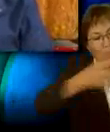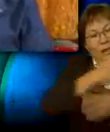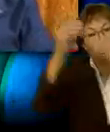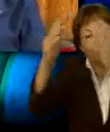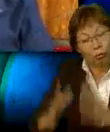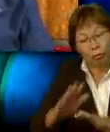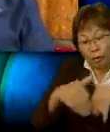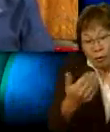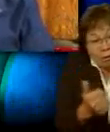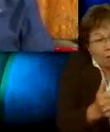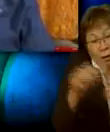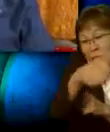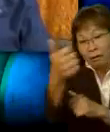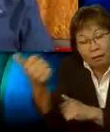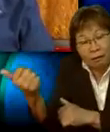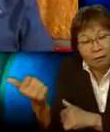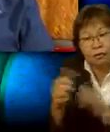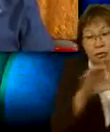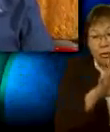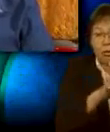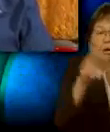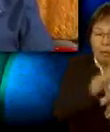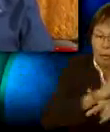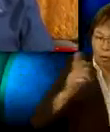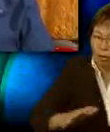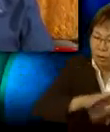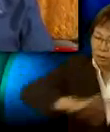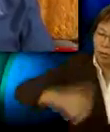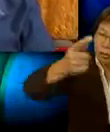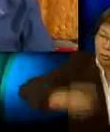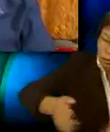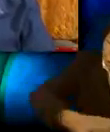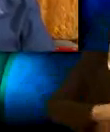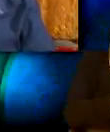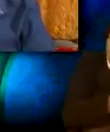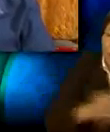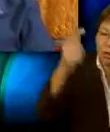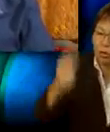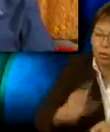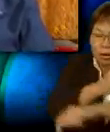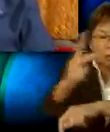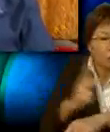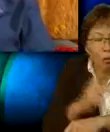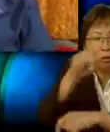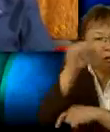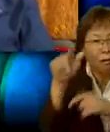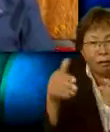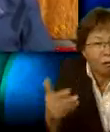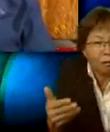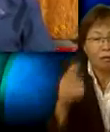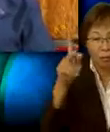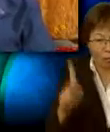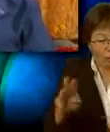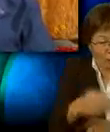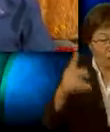guru. Bagaimana pula dengan warga lain seperti pengawal keselamatan, tukang sapu dan juga tukang kebun? Mereka juga